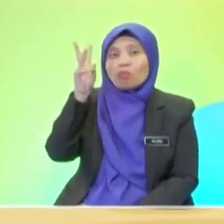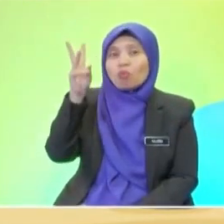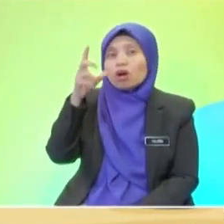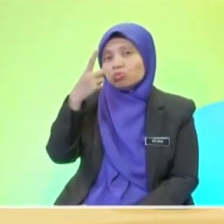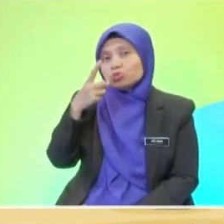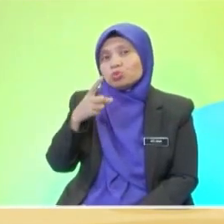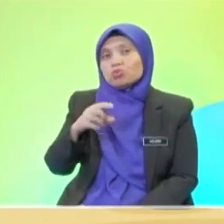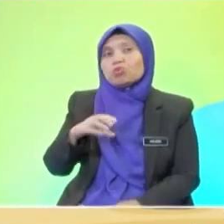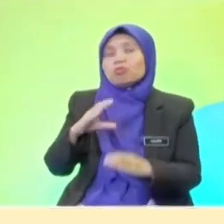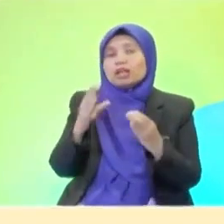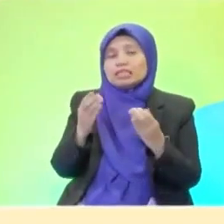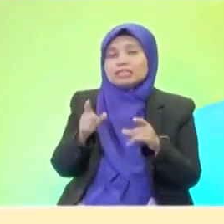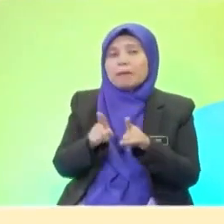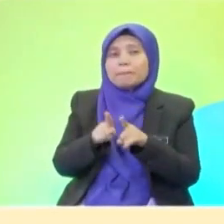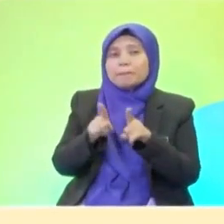kumpulan